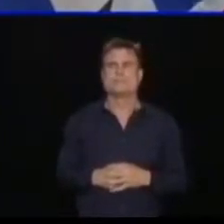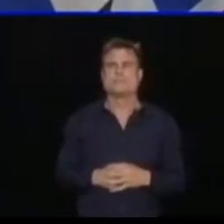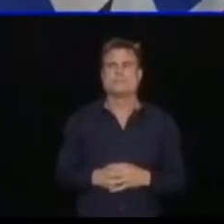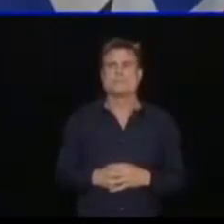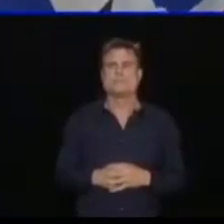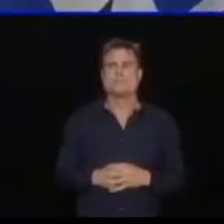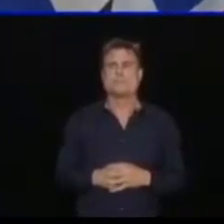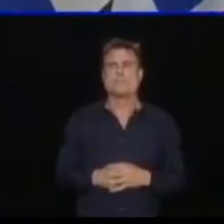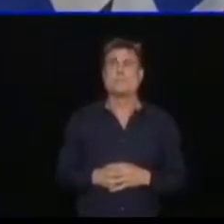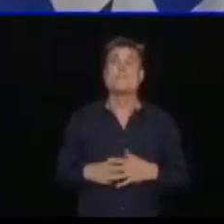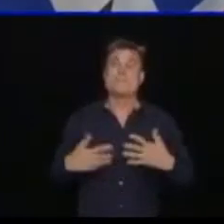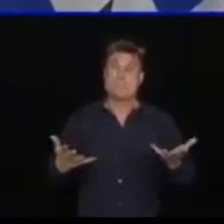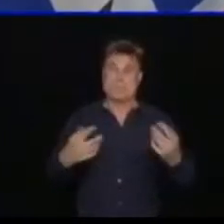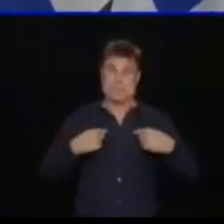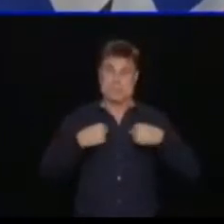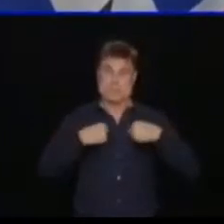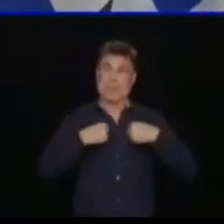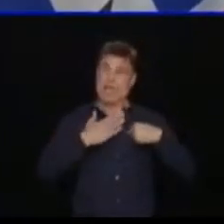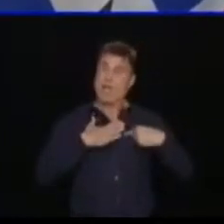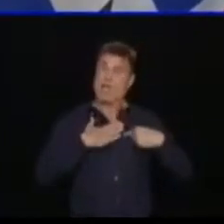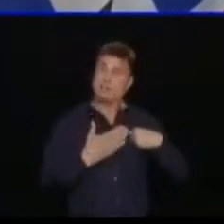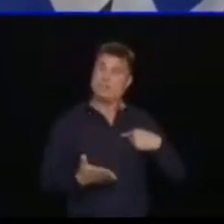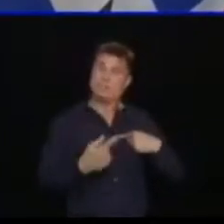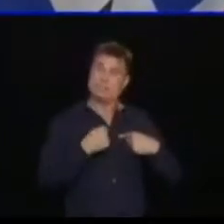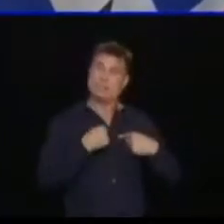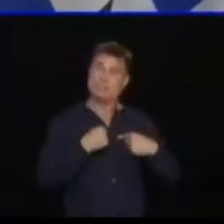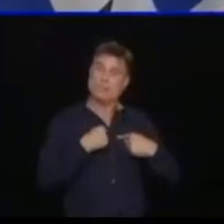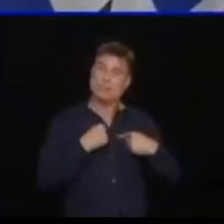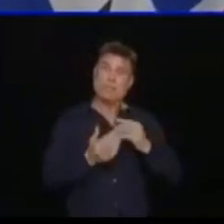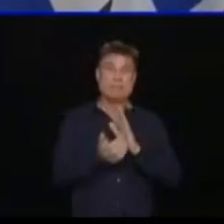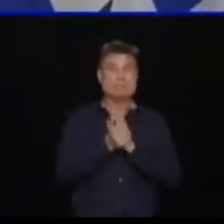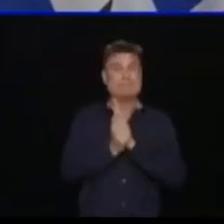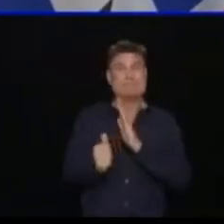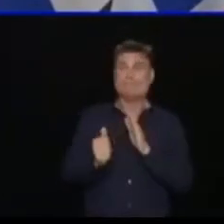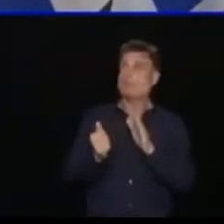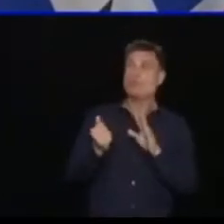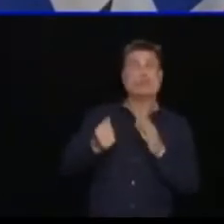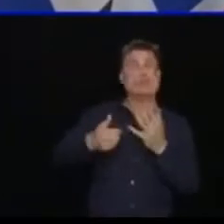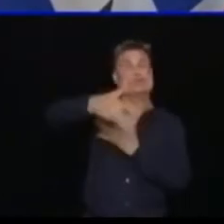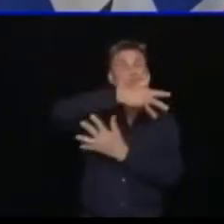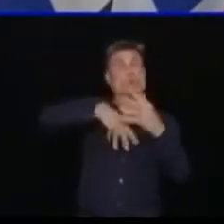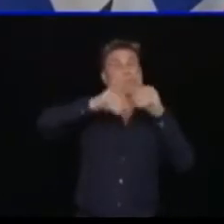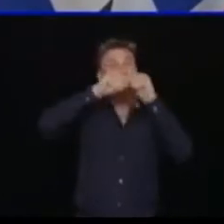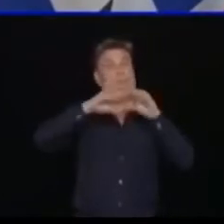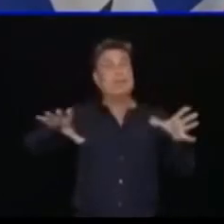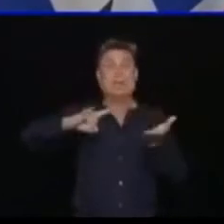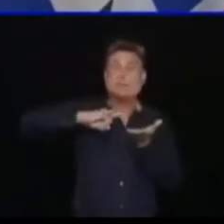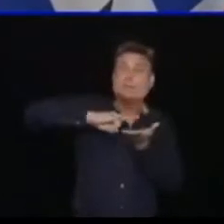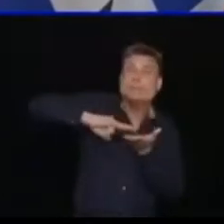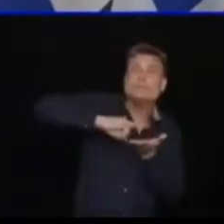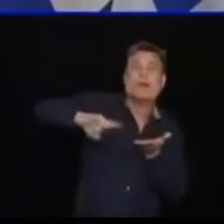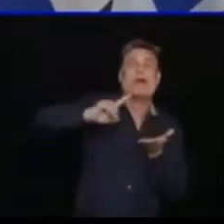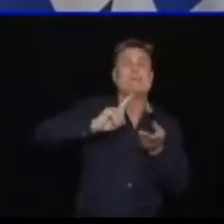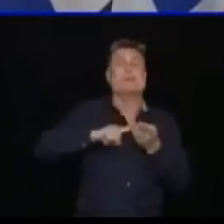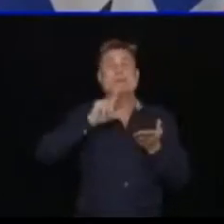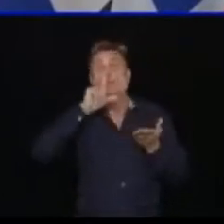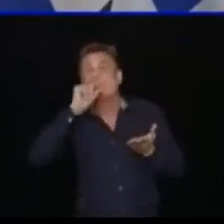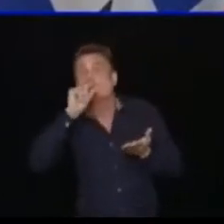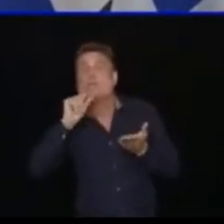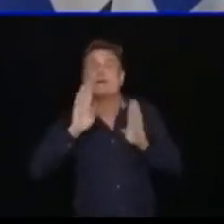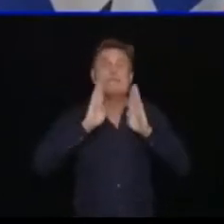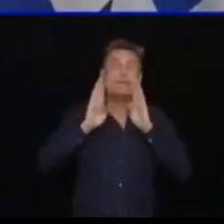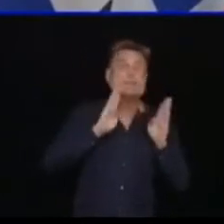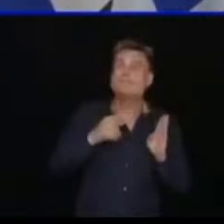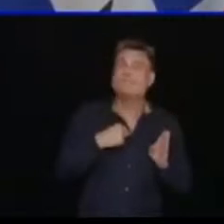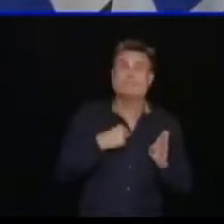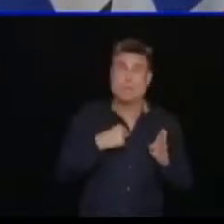but I am asking you again, particularly young 特 people, 别是年纪 because we 轻的 know 人 you have been 我 impacted 们 by 知道 this. 你们在这 Be 过 my 去受到 voice 很 on 多 social 很多 media.